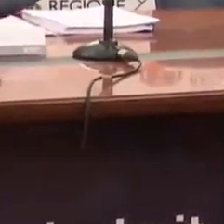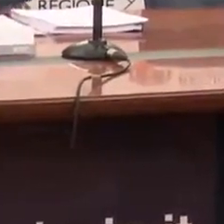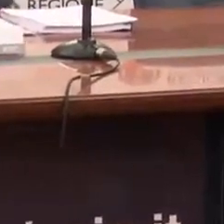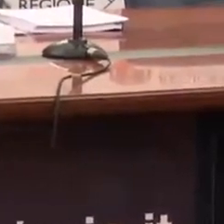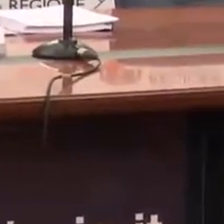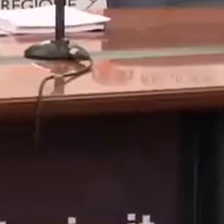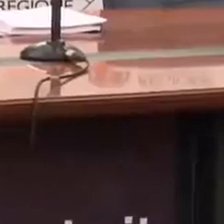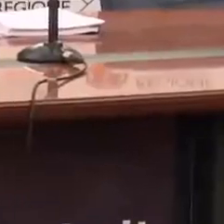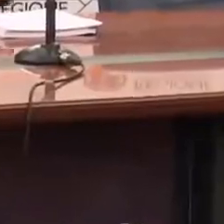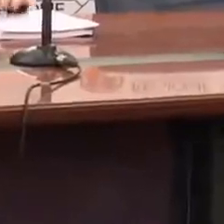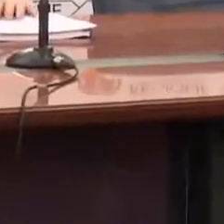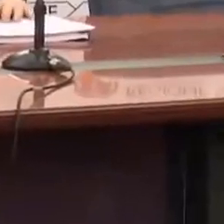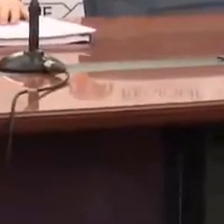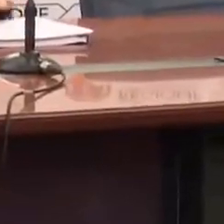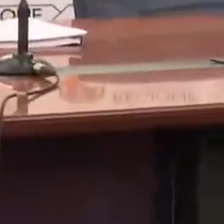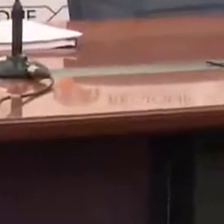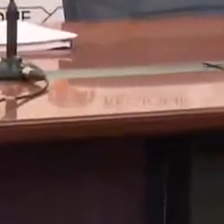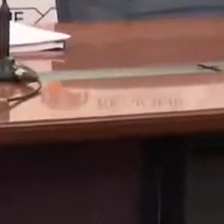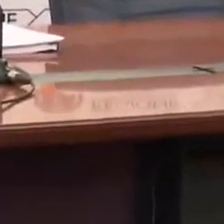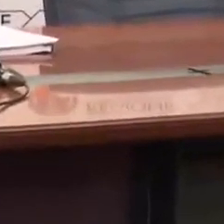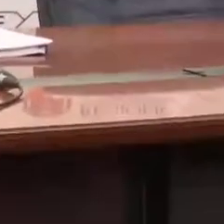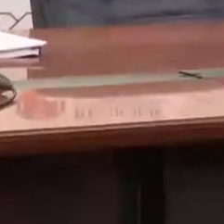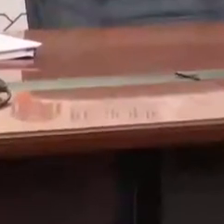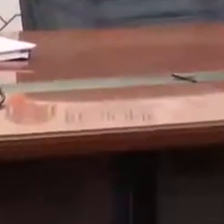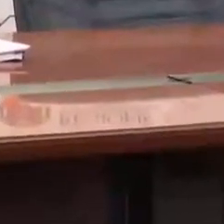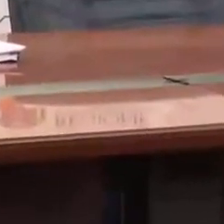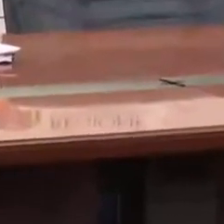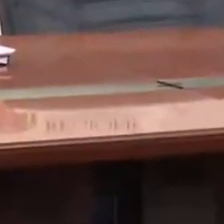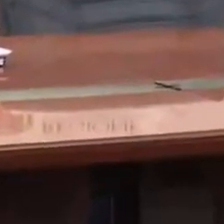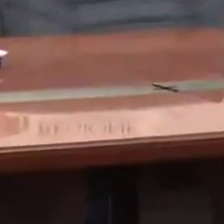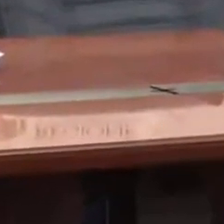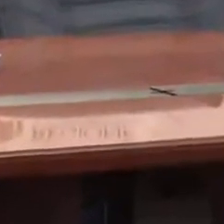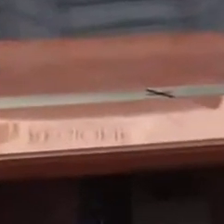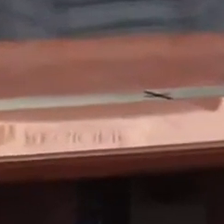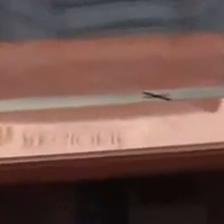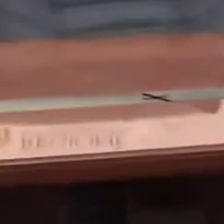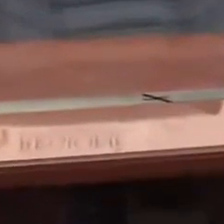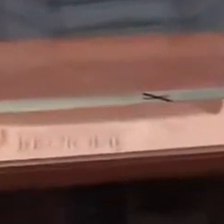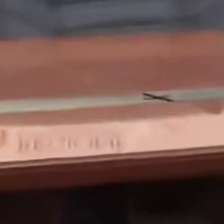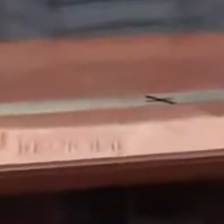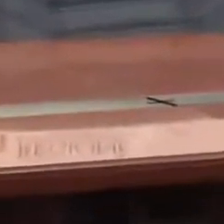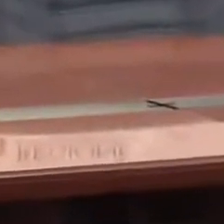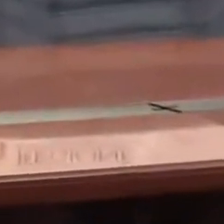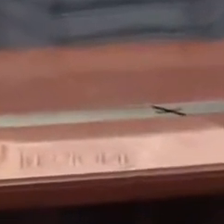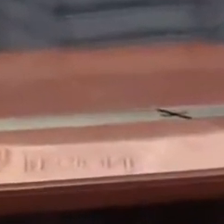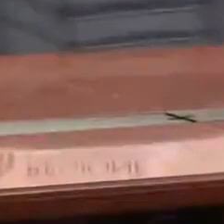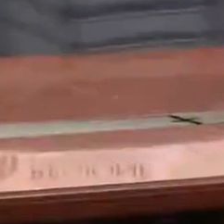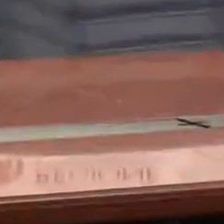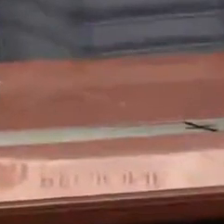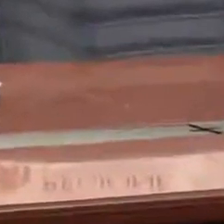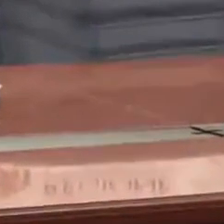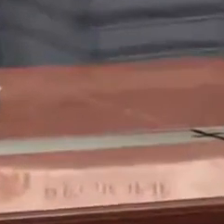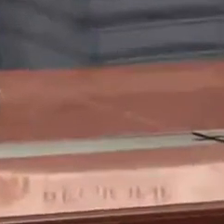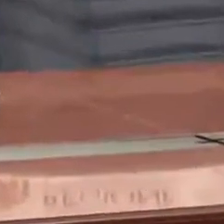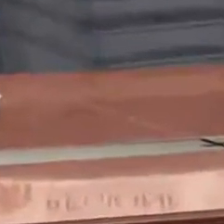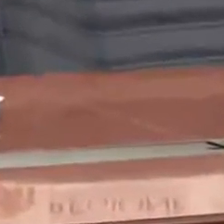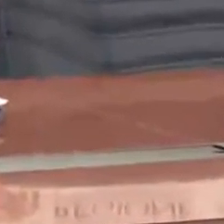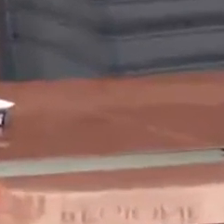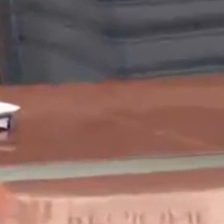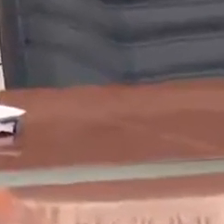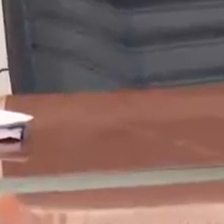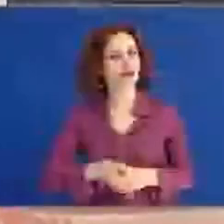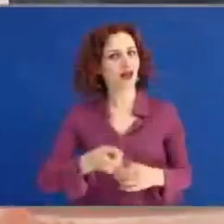Buongiorno, oggi è una giornata importante. Tra breve il Presidente si appresta a firmare